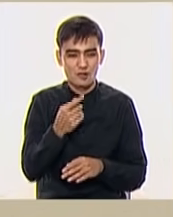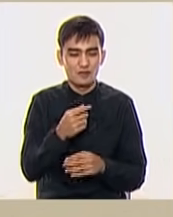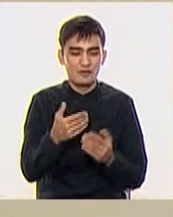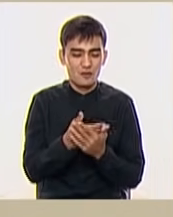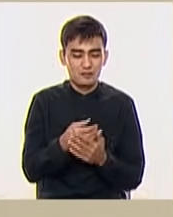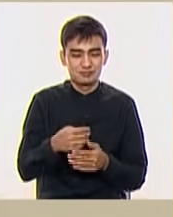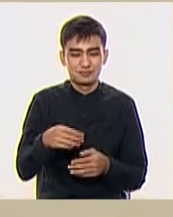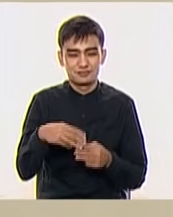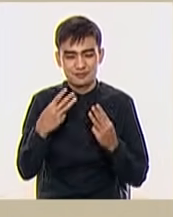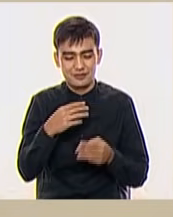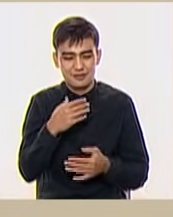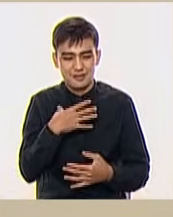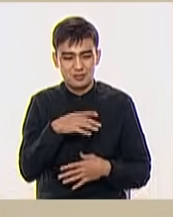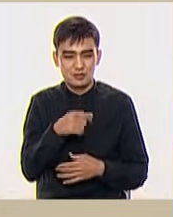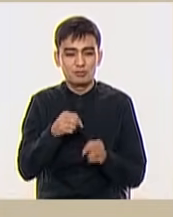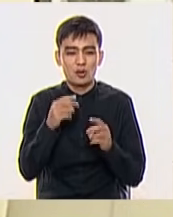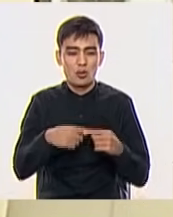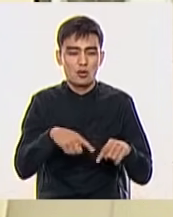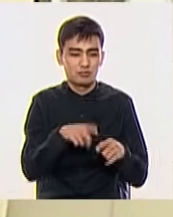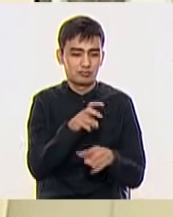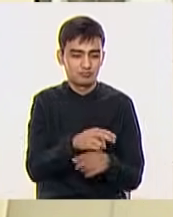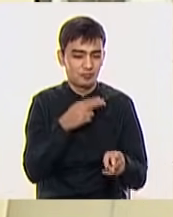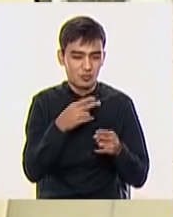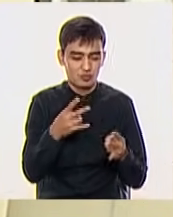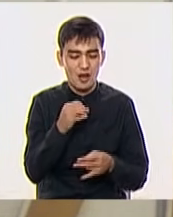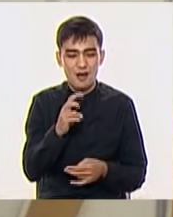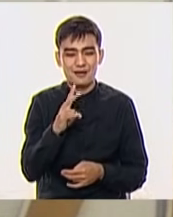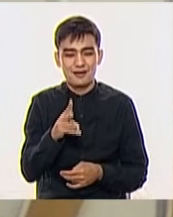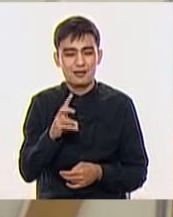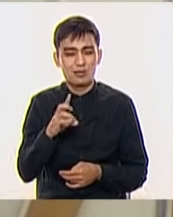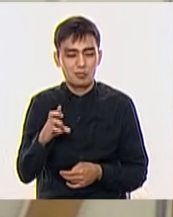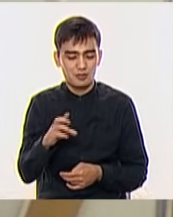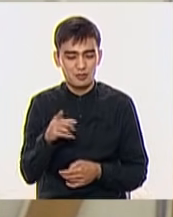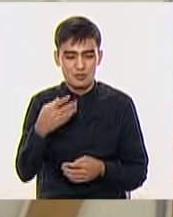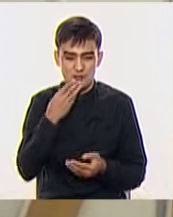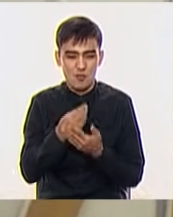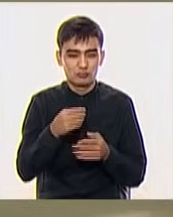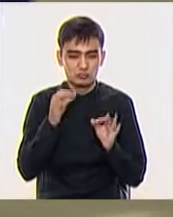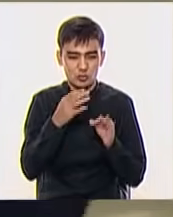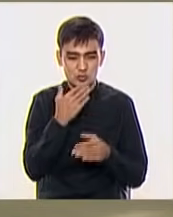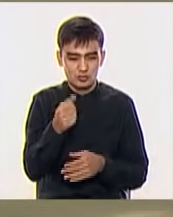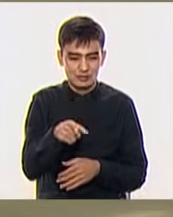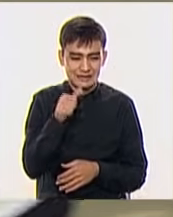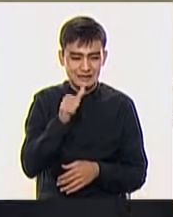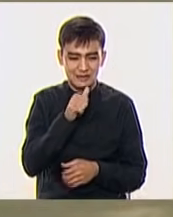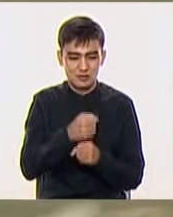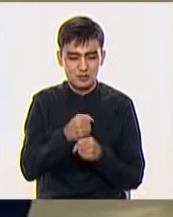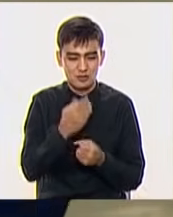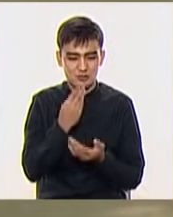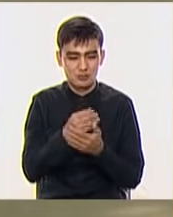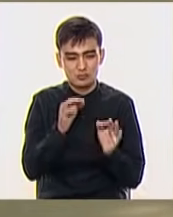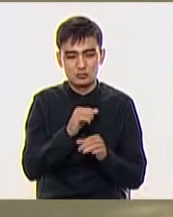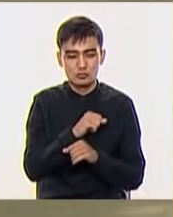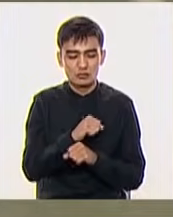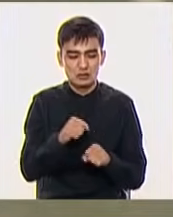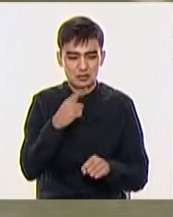комментарием просят обратиться в следственный орган. КНБ, в свою очередь, не комментирует дело. Там ссылается на тайну следствия. Нургали